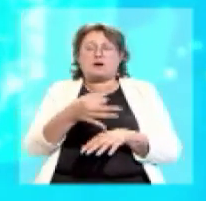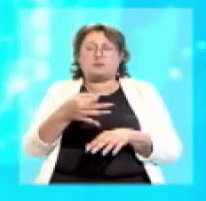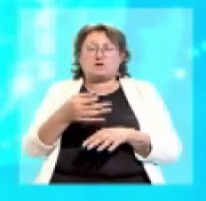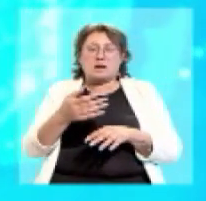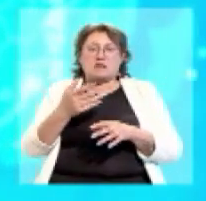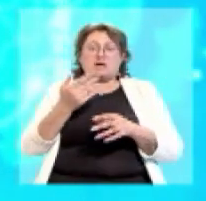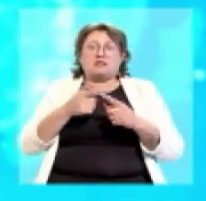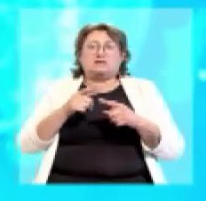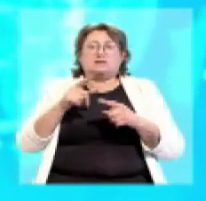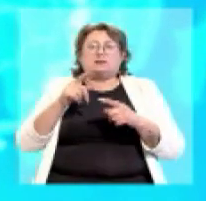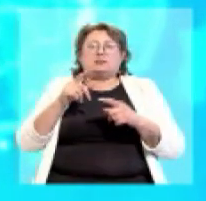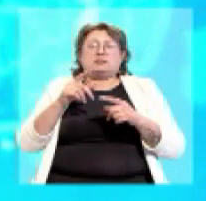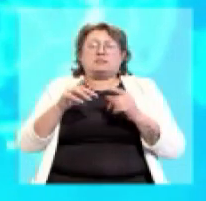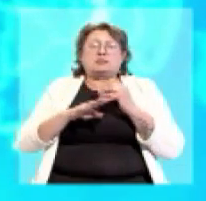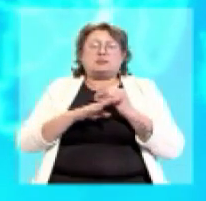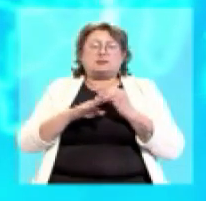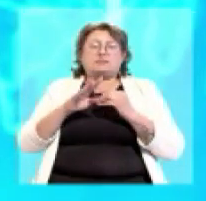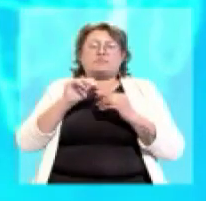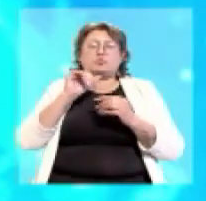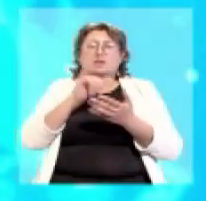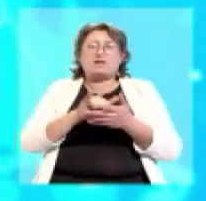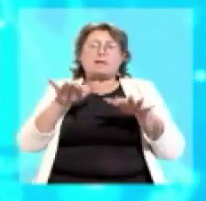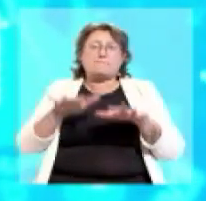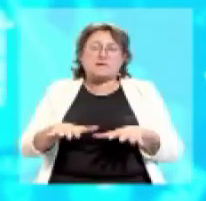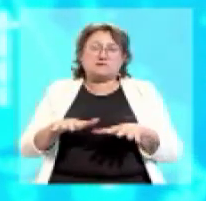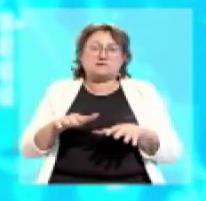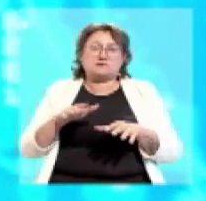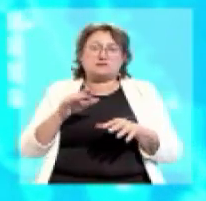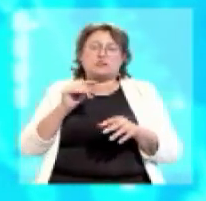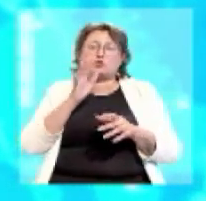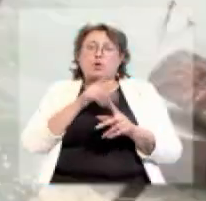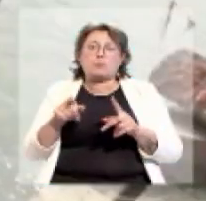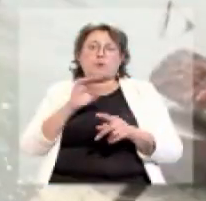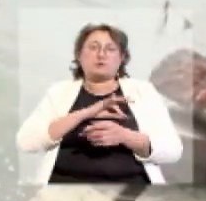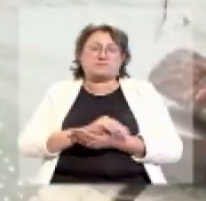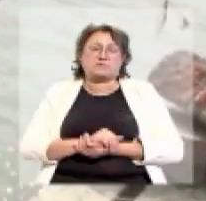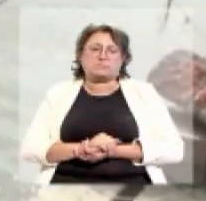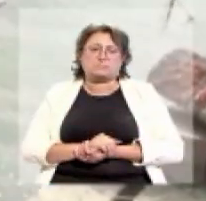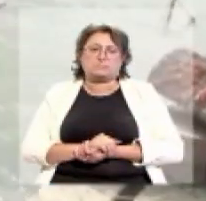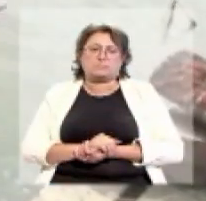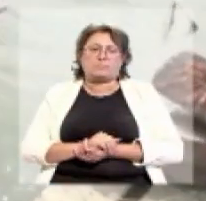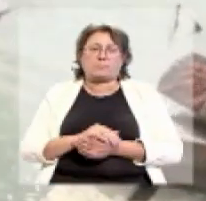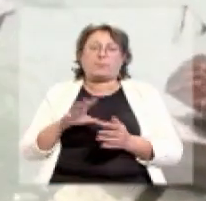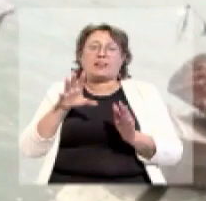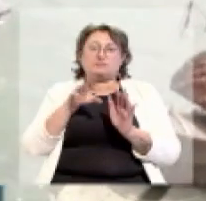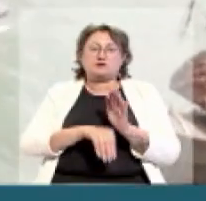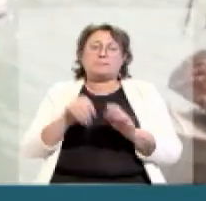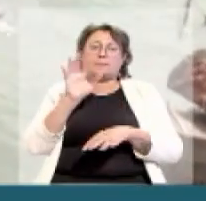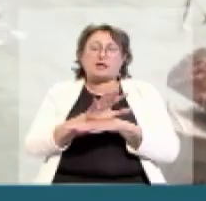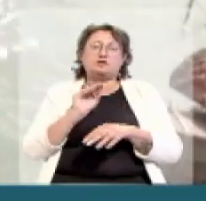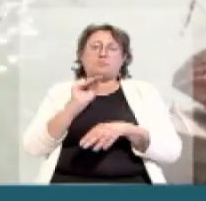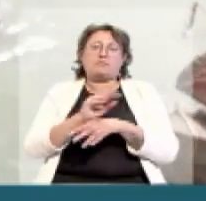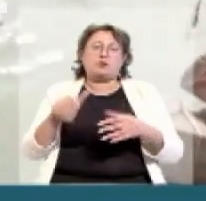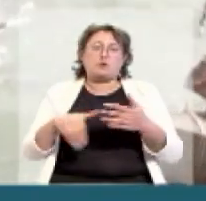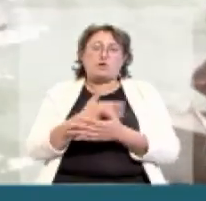мира, их частей и дериватов, установлении мест и сроков их пользования. В частности, в приказ